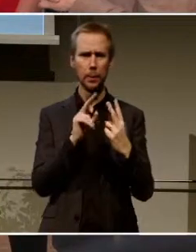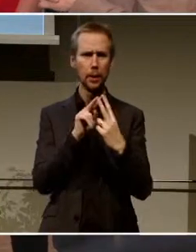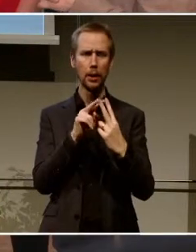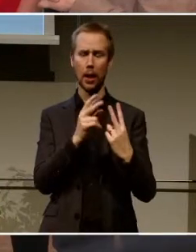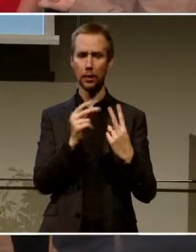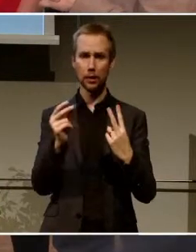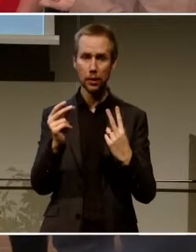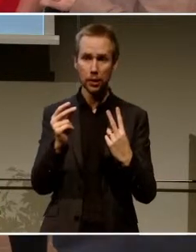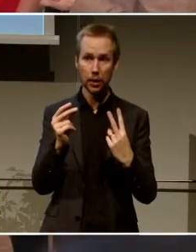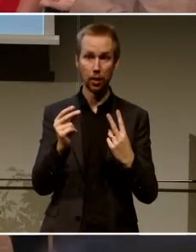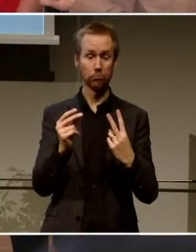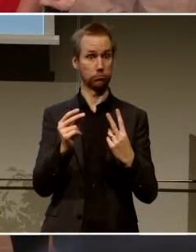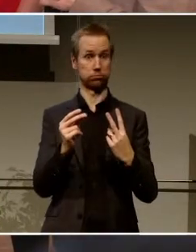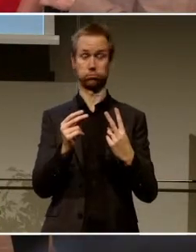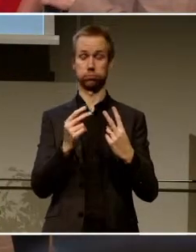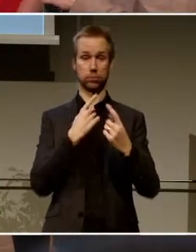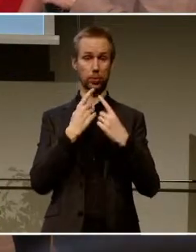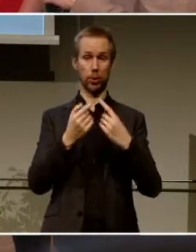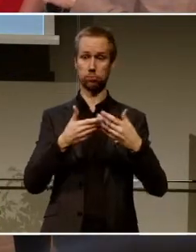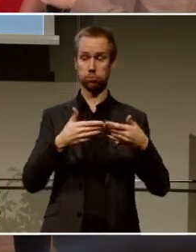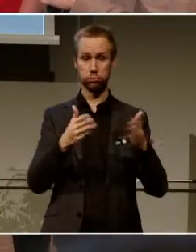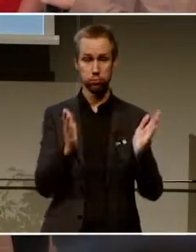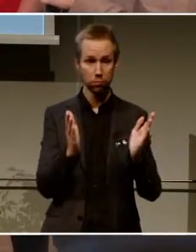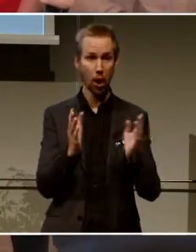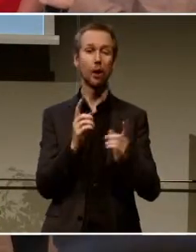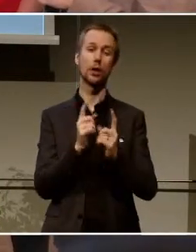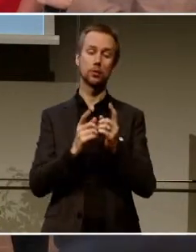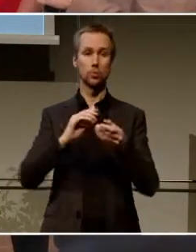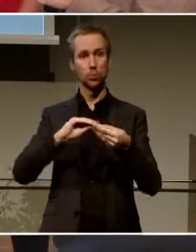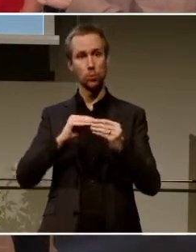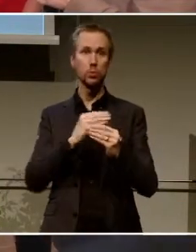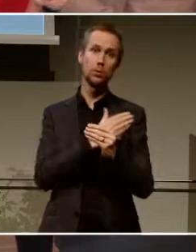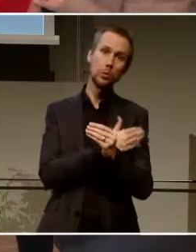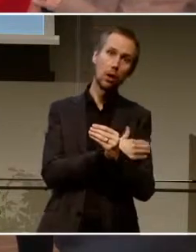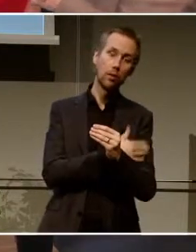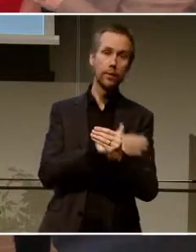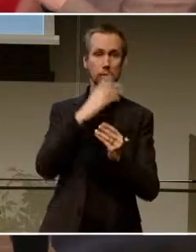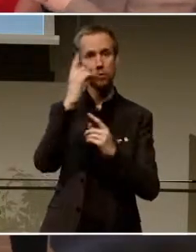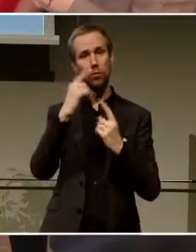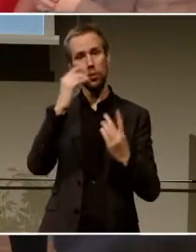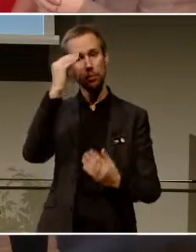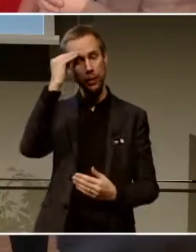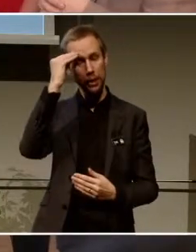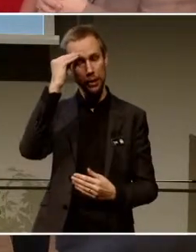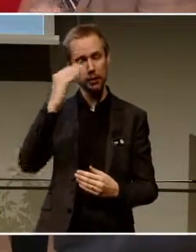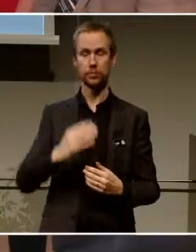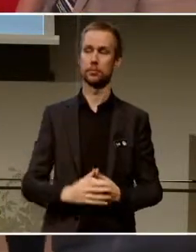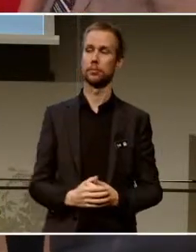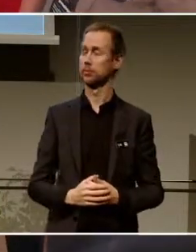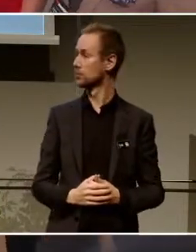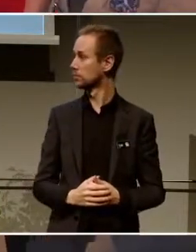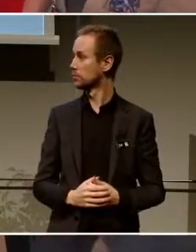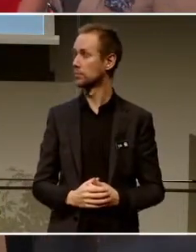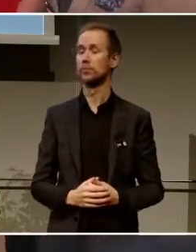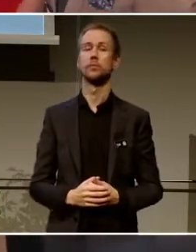där blir ju plötsligt kanske en service, folkbildning. Mm. Ja, och det handlar ju väldigt mycket om att göra den här handledningen på ett